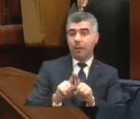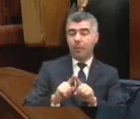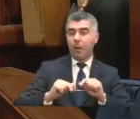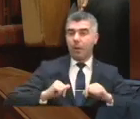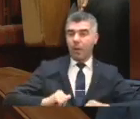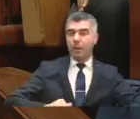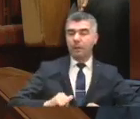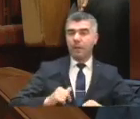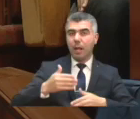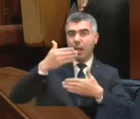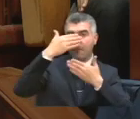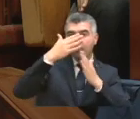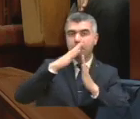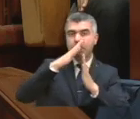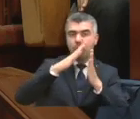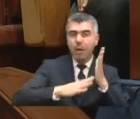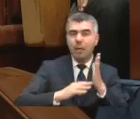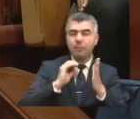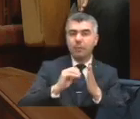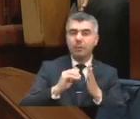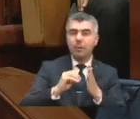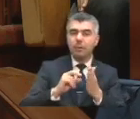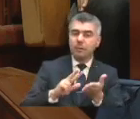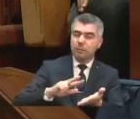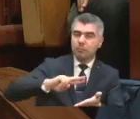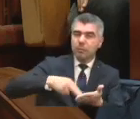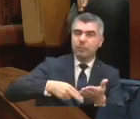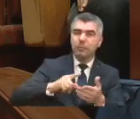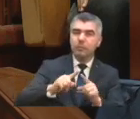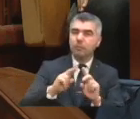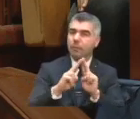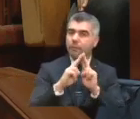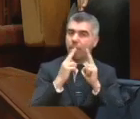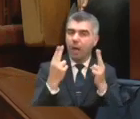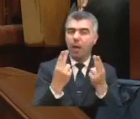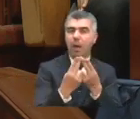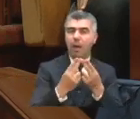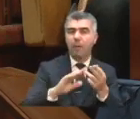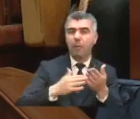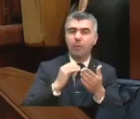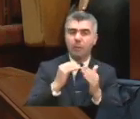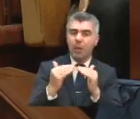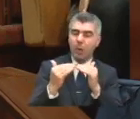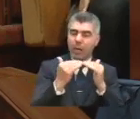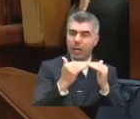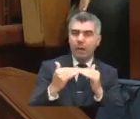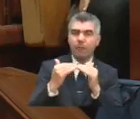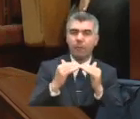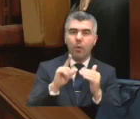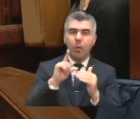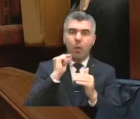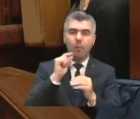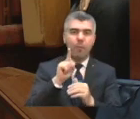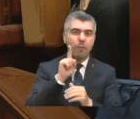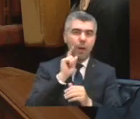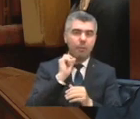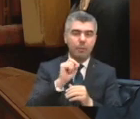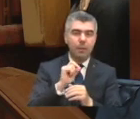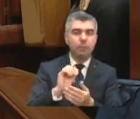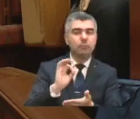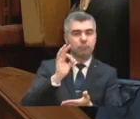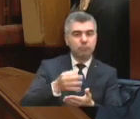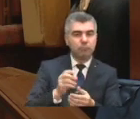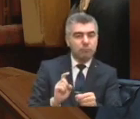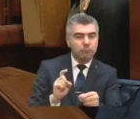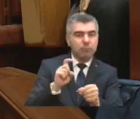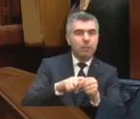أن المغرب عنده التزامات دولية ووطنية في مجموعة ديال الآليات الخاصة بمقاربة النوع من أجل المشاركة الفعالة